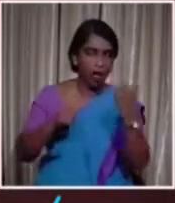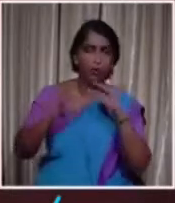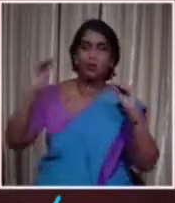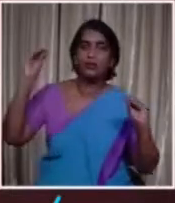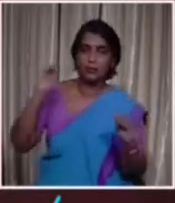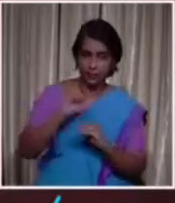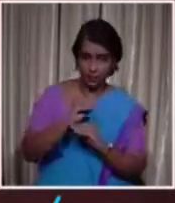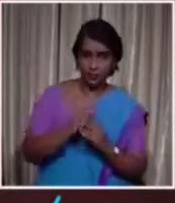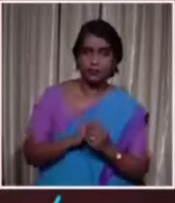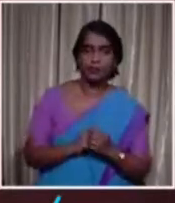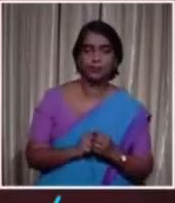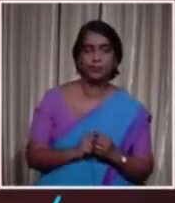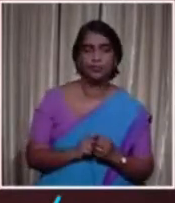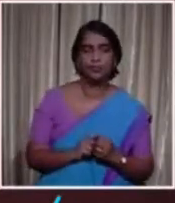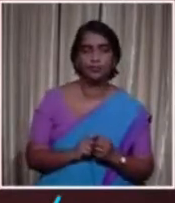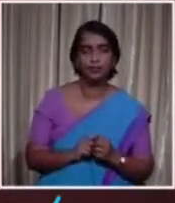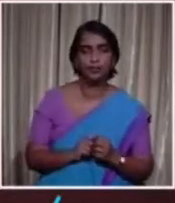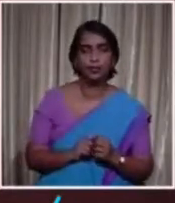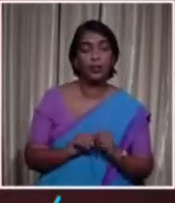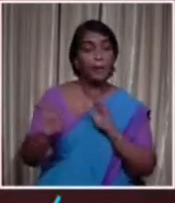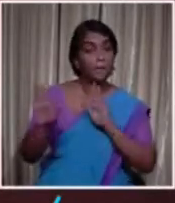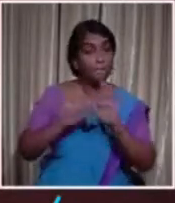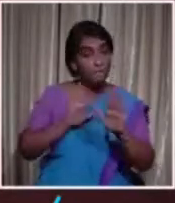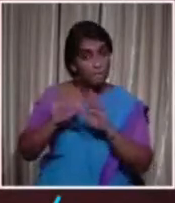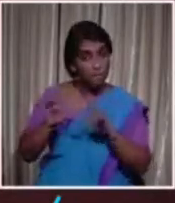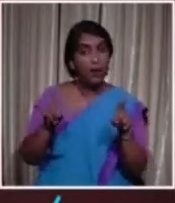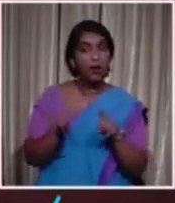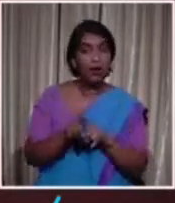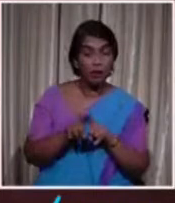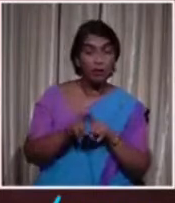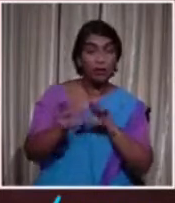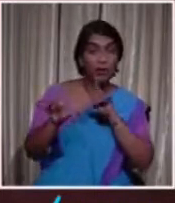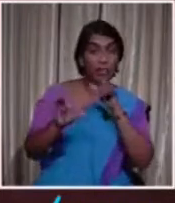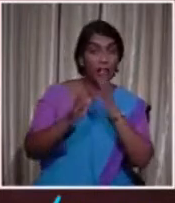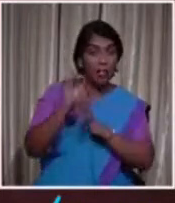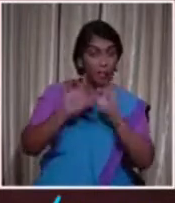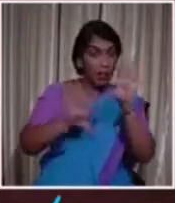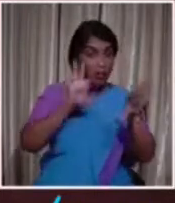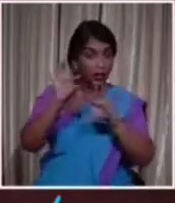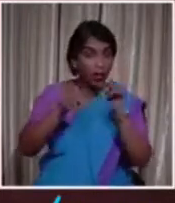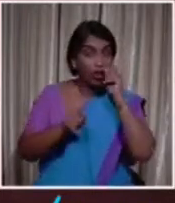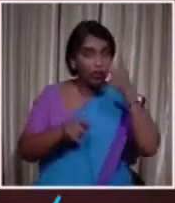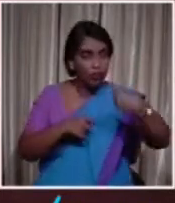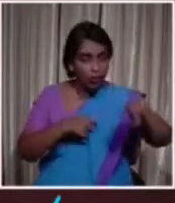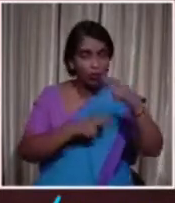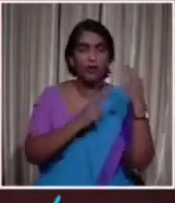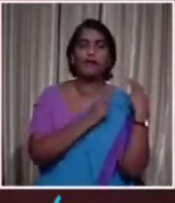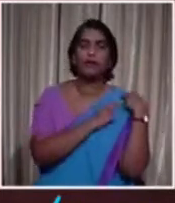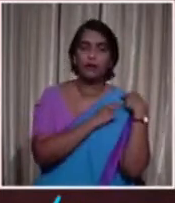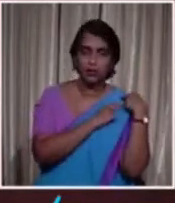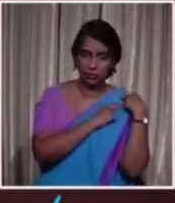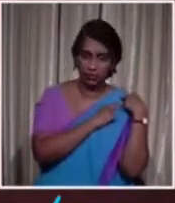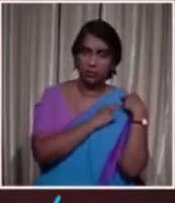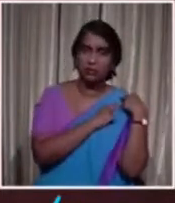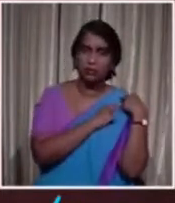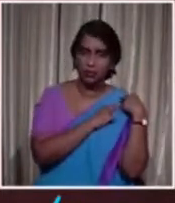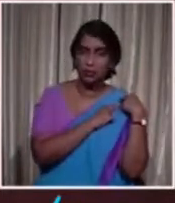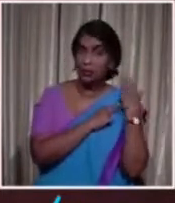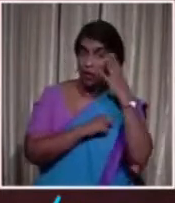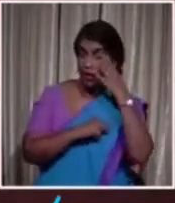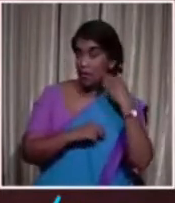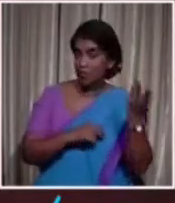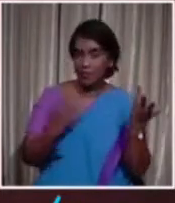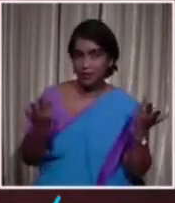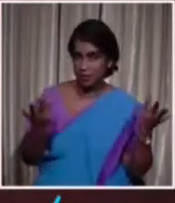එකතු කරනවා. පාලකයෝ වගේම පාලකයෝ පත් කරන මිනිස්සුත් මේකට වග් කියන්න ඕනේ. ඒක අමතක කරන්න